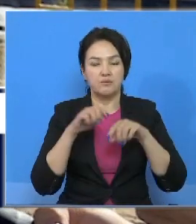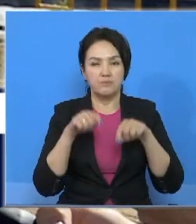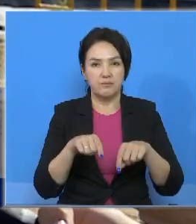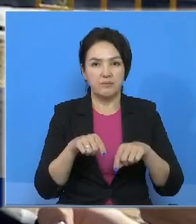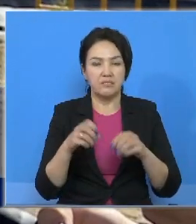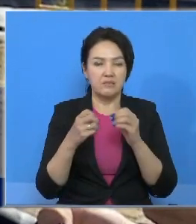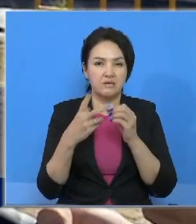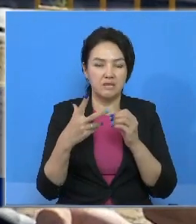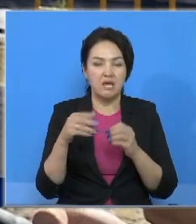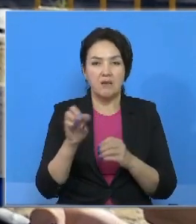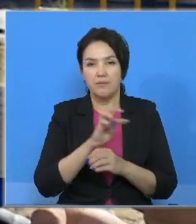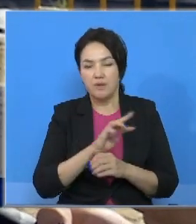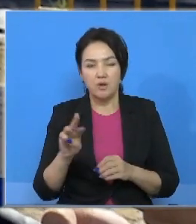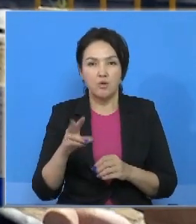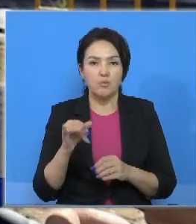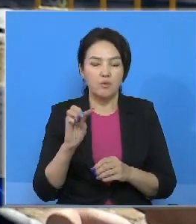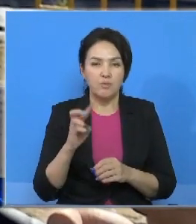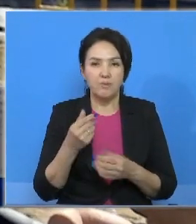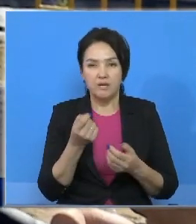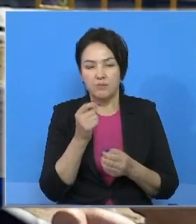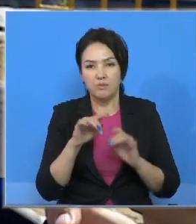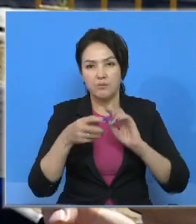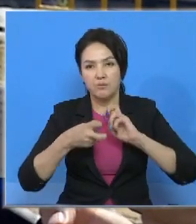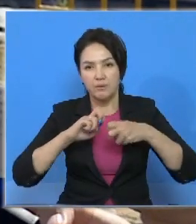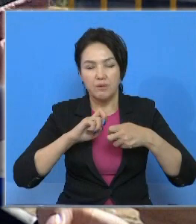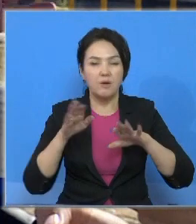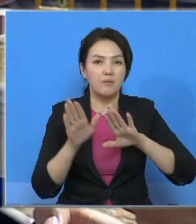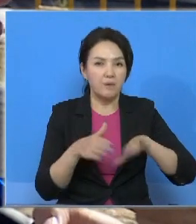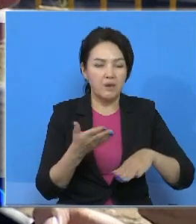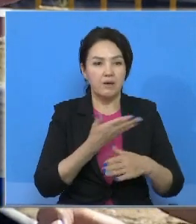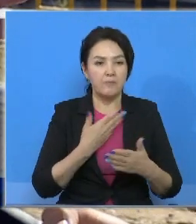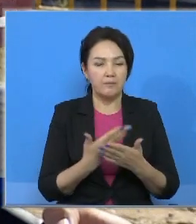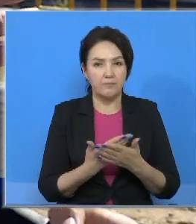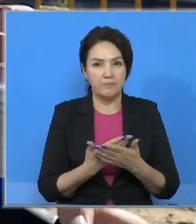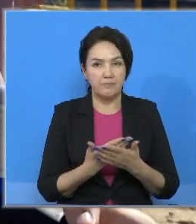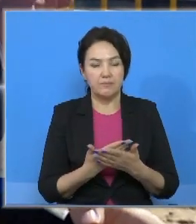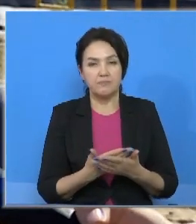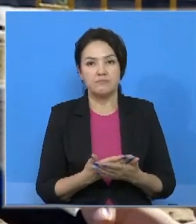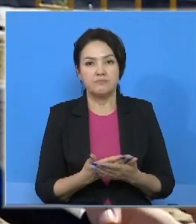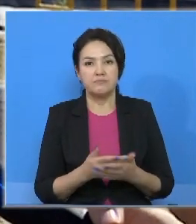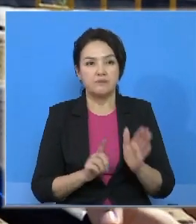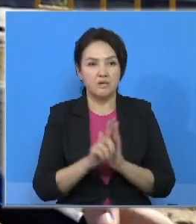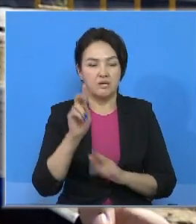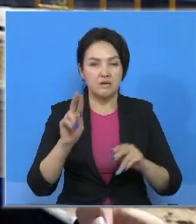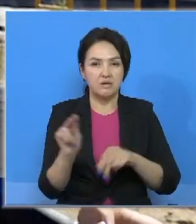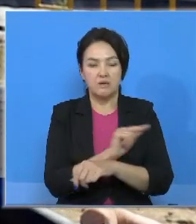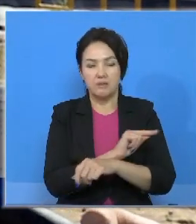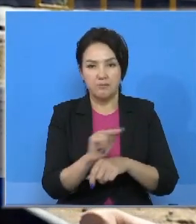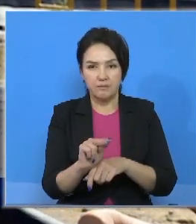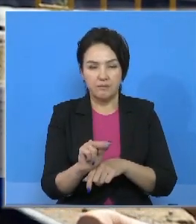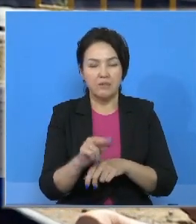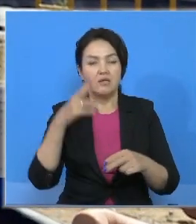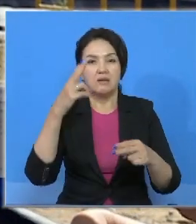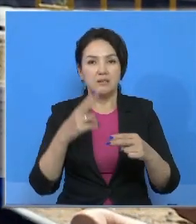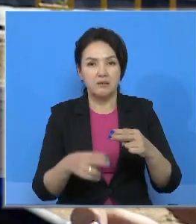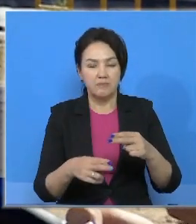здесь 13 миллионов кубов и немного разрушилось. После этого мы действительно начали ремонт. Это уже